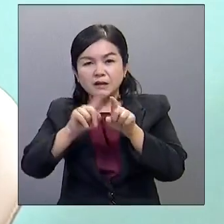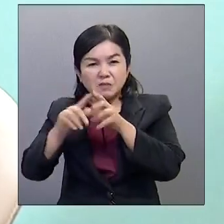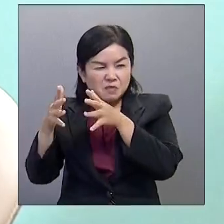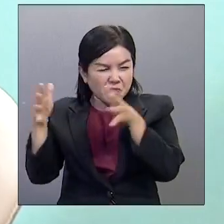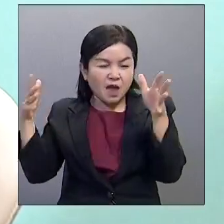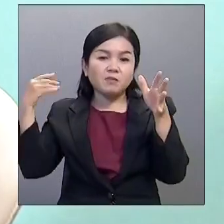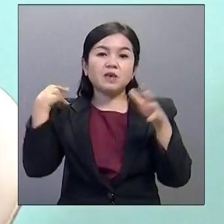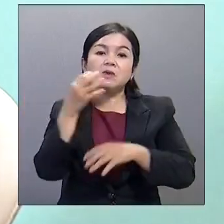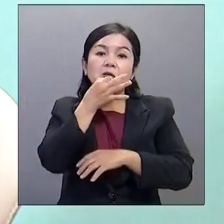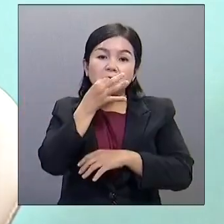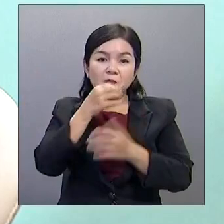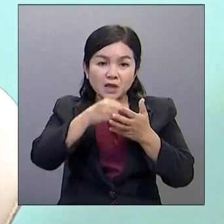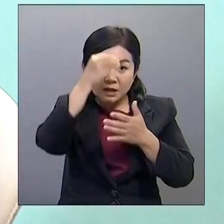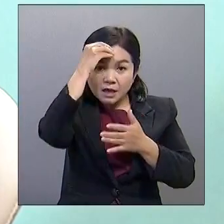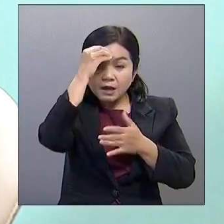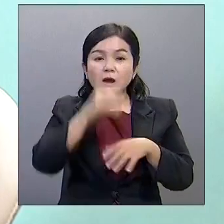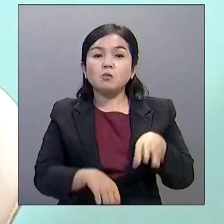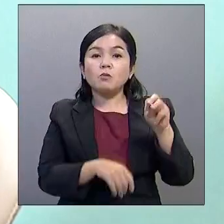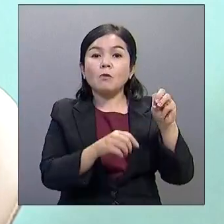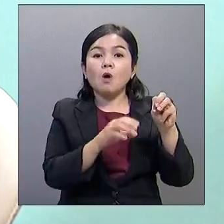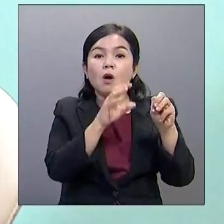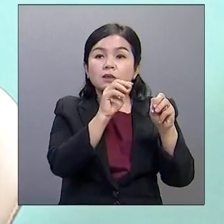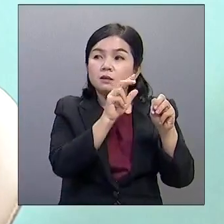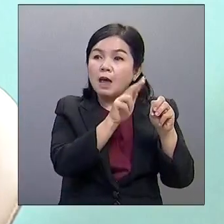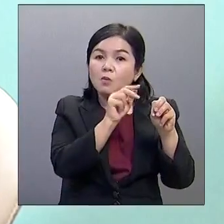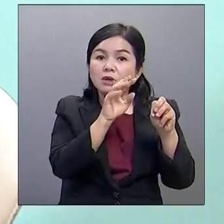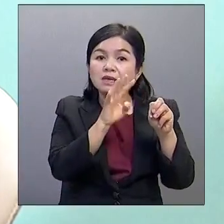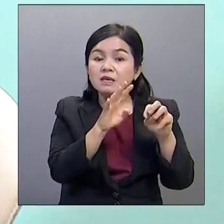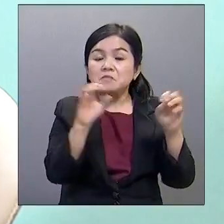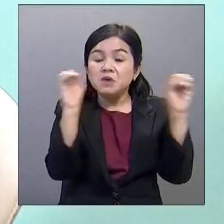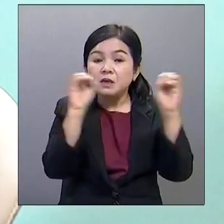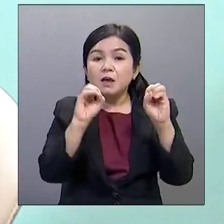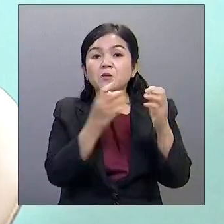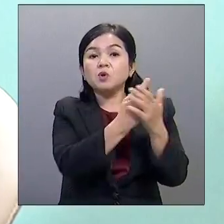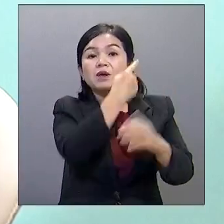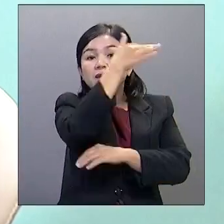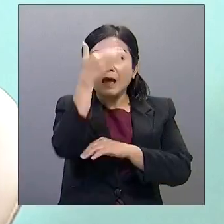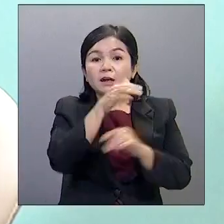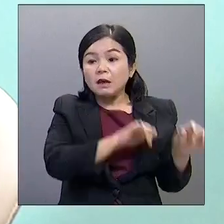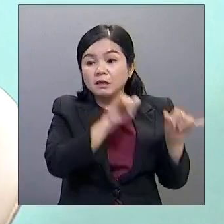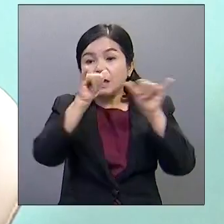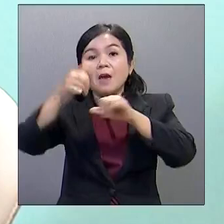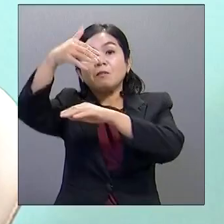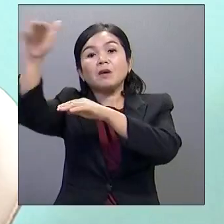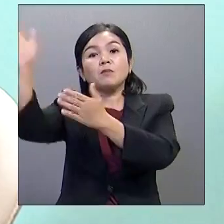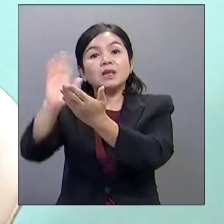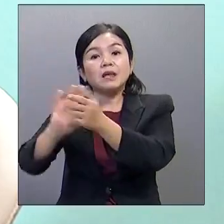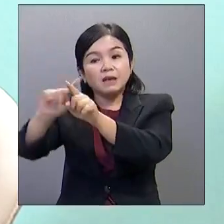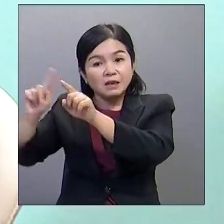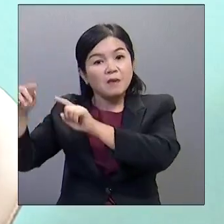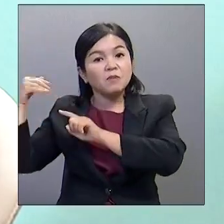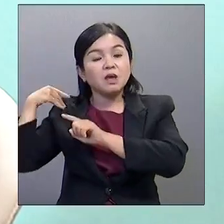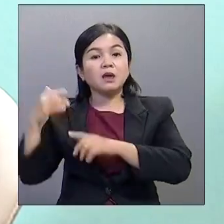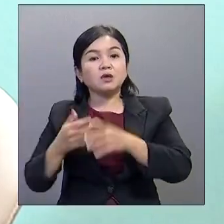น้องๆบางคนเนี่ยเรียนอยู่ชั้นมัธยมยังไม่เคยเล่นให้กับทีมชาติแต่ไปเล่นในสโมสรต่างประเทศล่าสุดเนี่ยมี